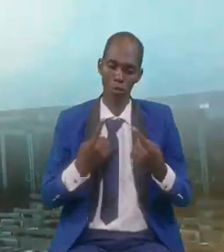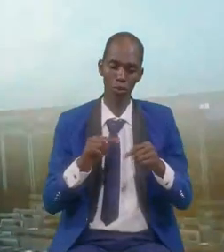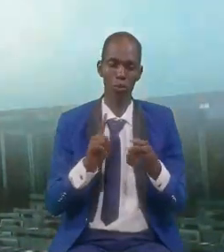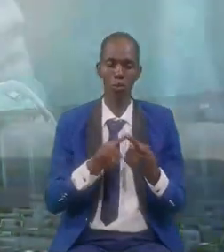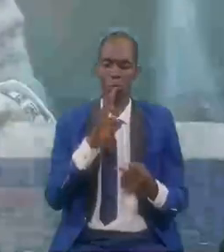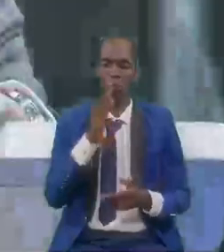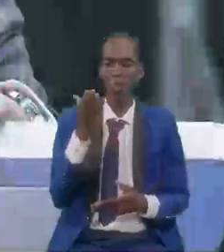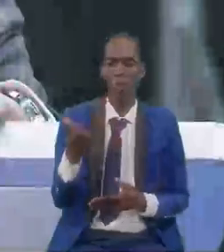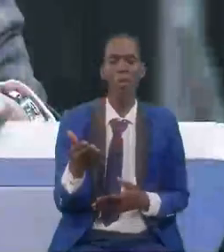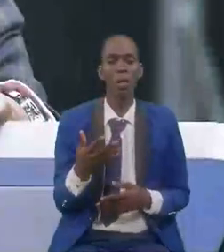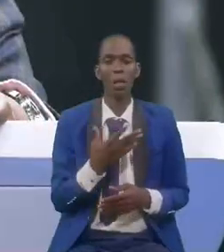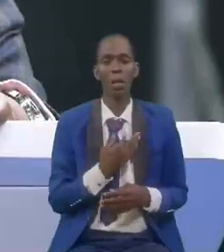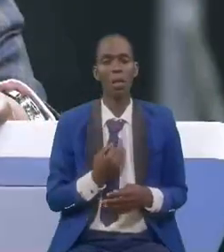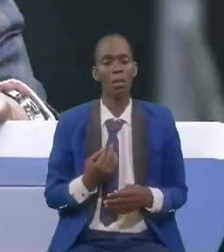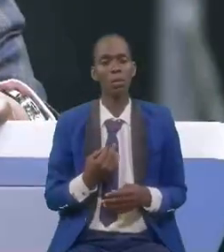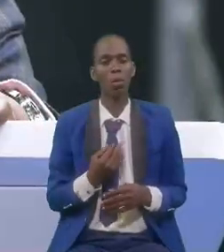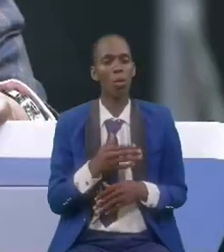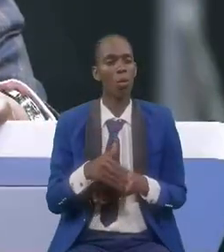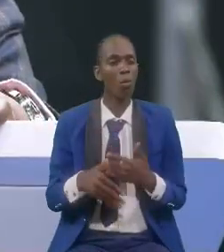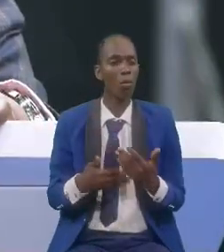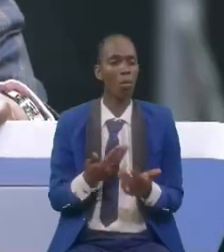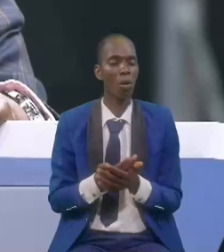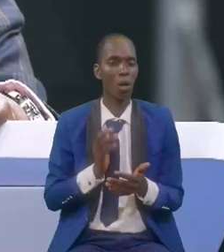spécial organisé pour vous.